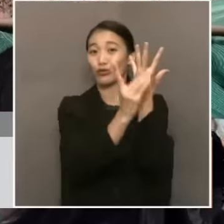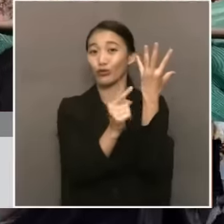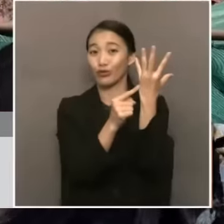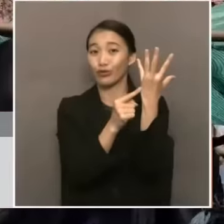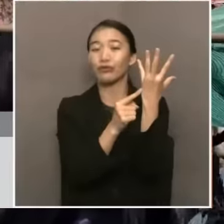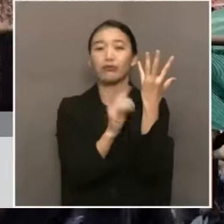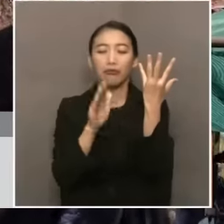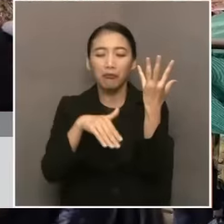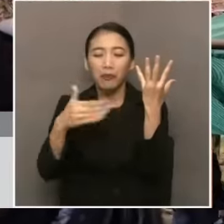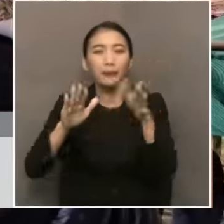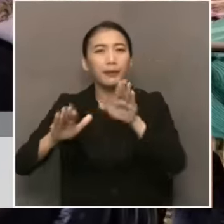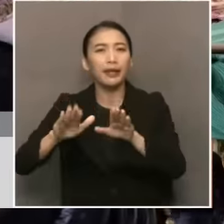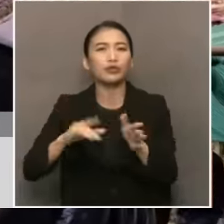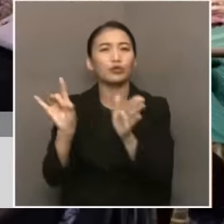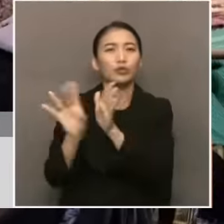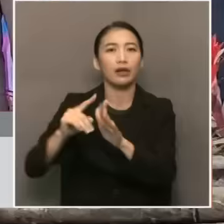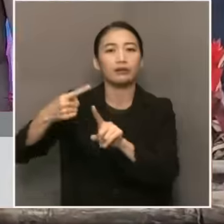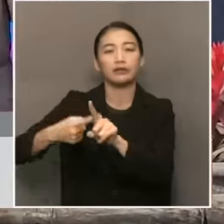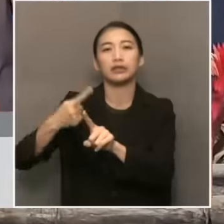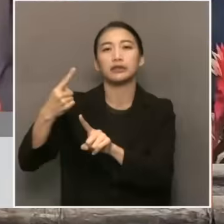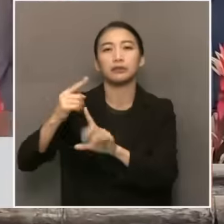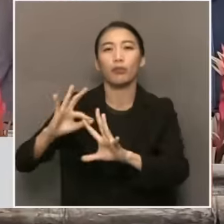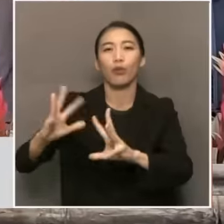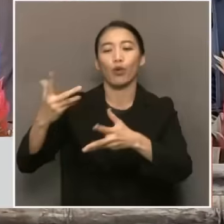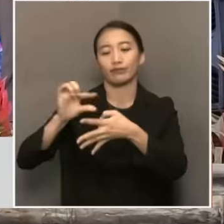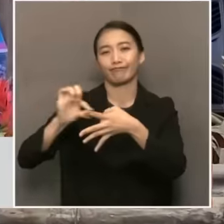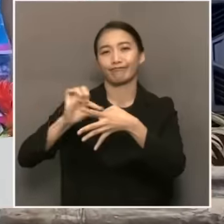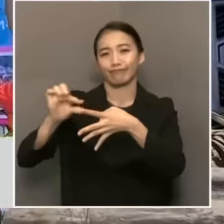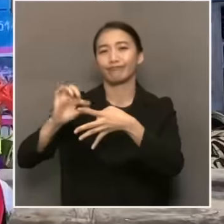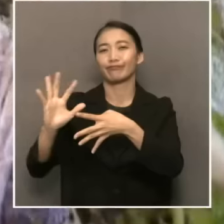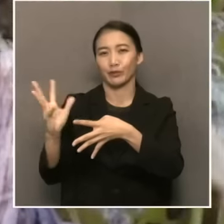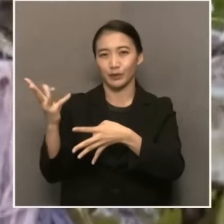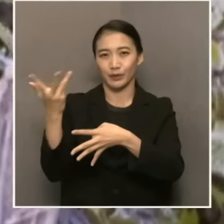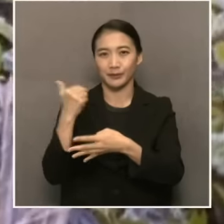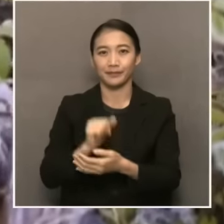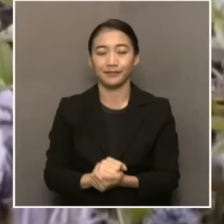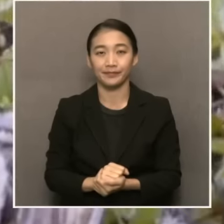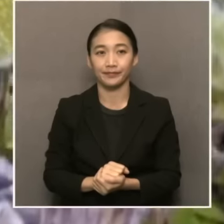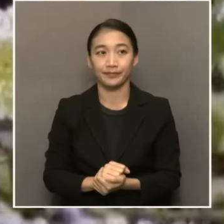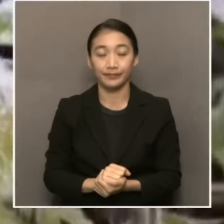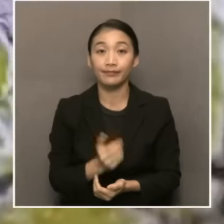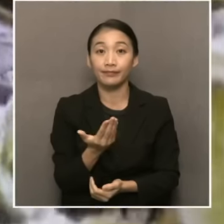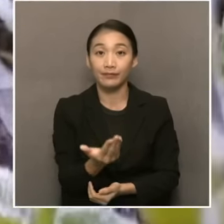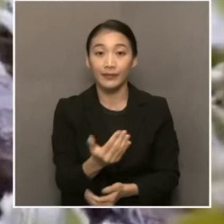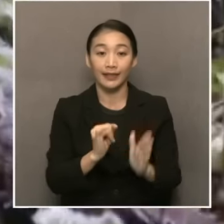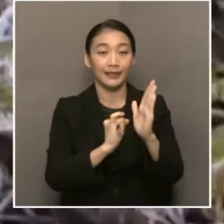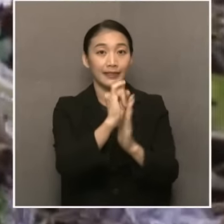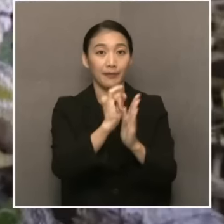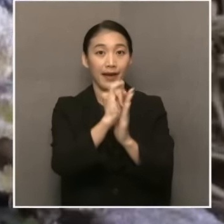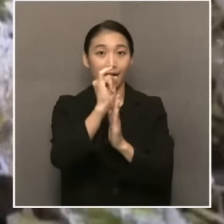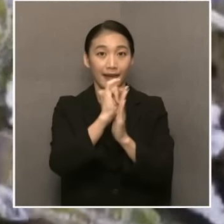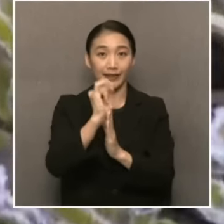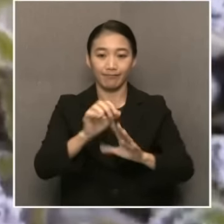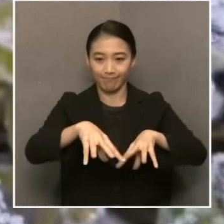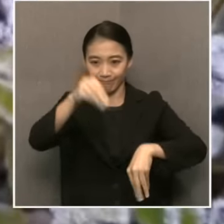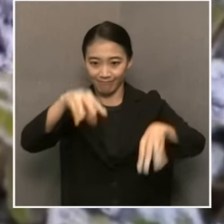ณต้นเดือนกุมภาพันธ์นี้เท่านั้นค่ะปิดท้ายกันที่อุทยานแห่งชาติดอยอินทนนท์จังหวัดเชียงใหม่ค่ะเช้านี้เกิดปร